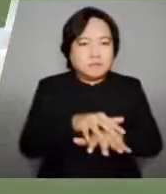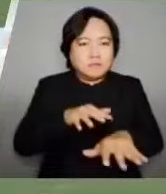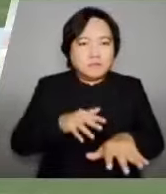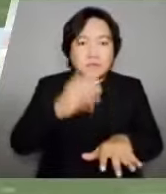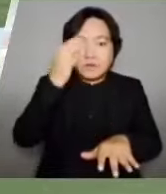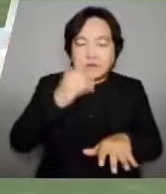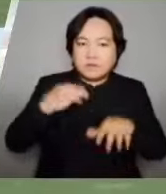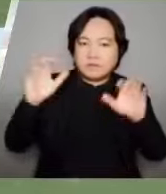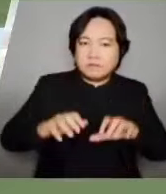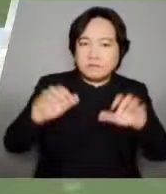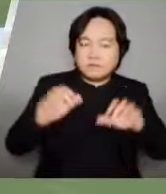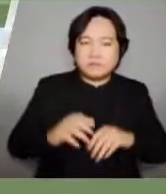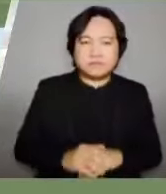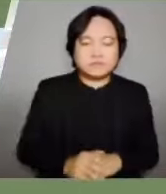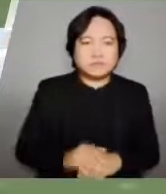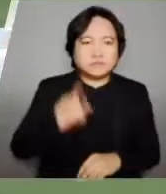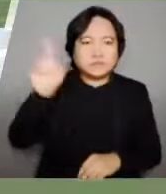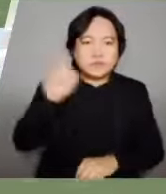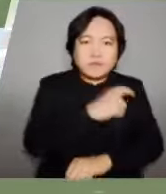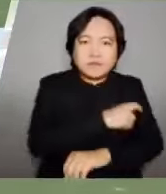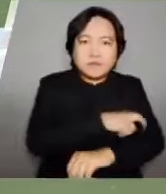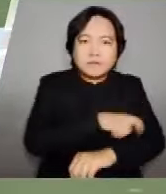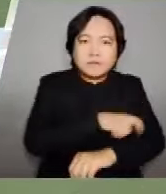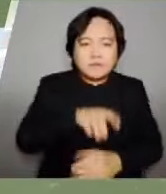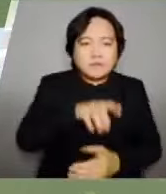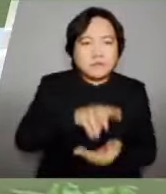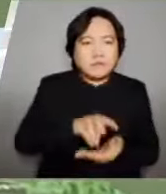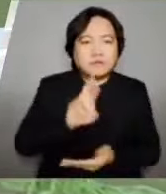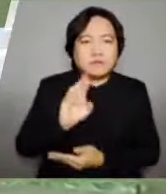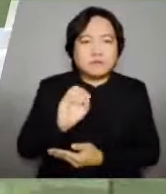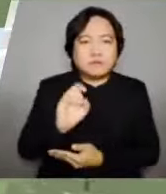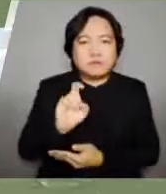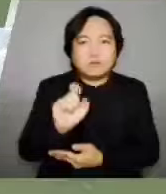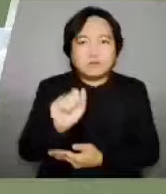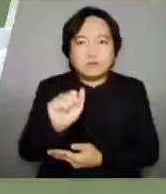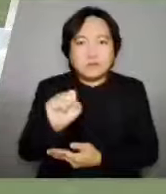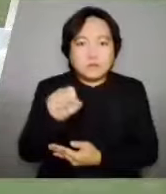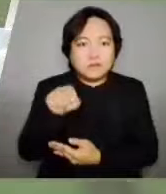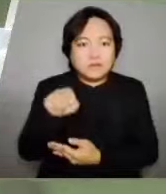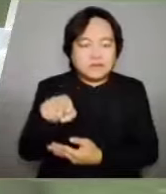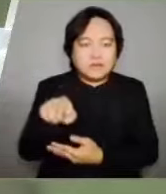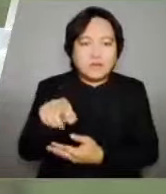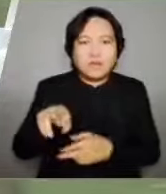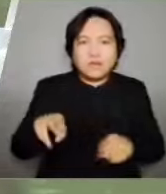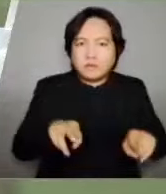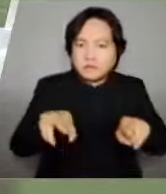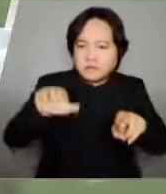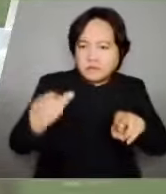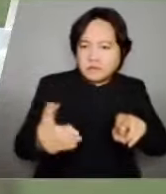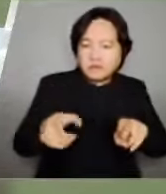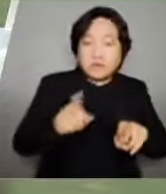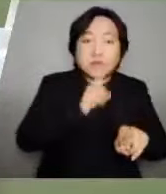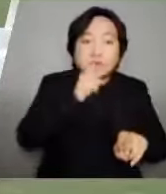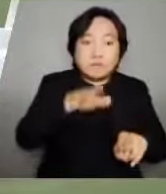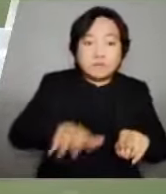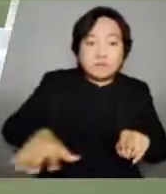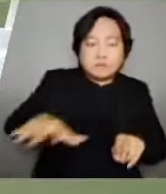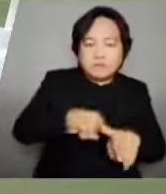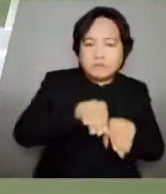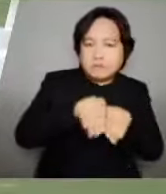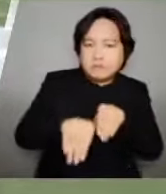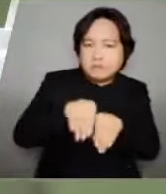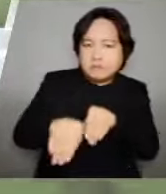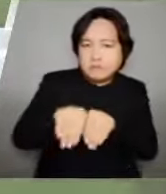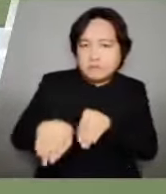naakalaing ilog ang tinatawid ng lalaking ito. Pero palayan yan na nalubog sa baha. Para malaman natin kung gaano kataas yung